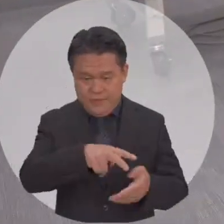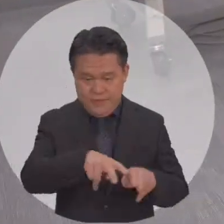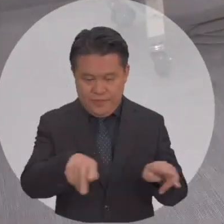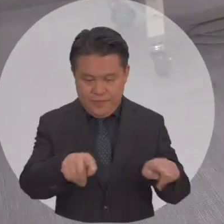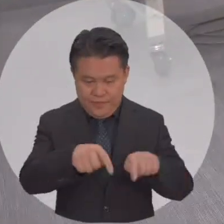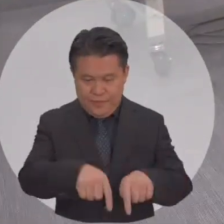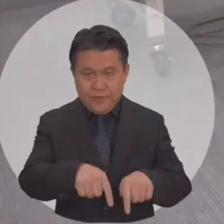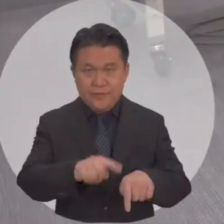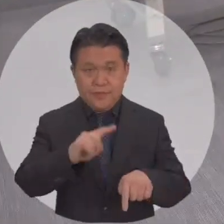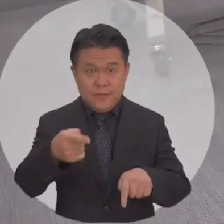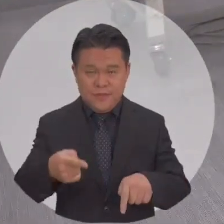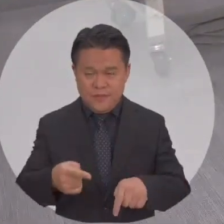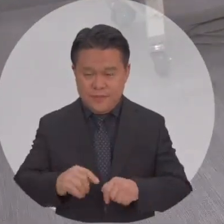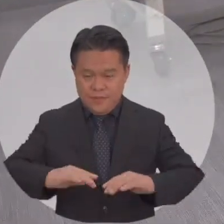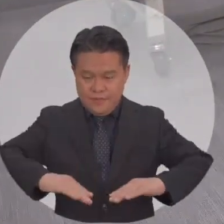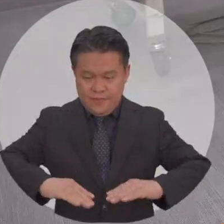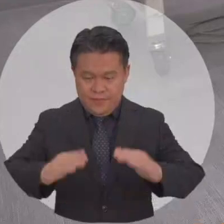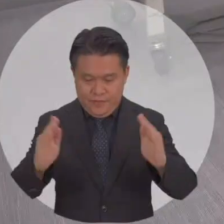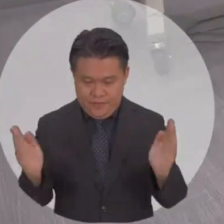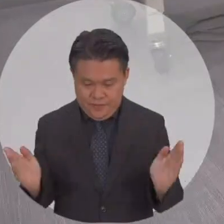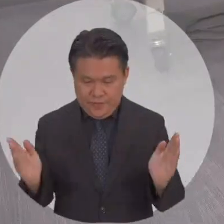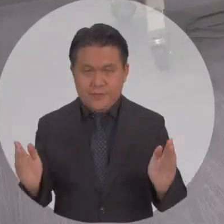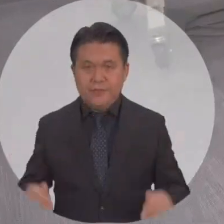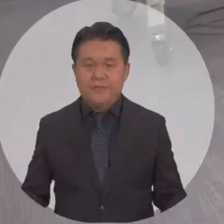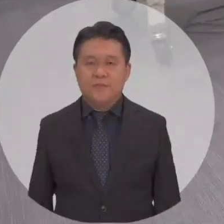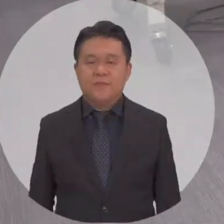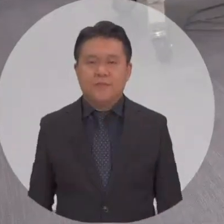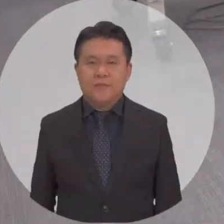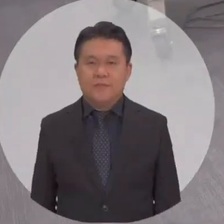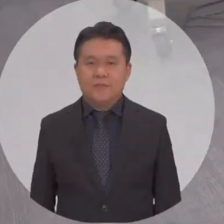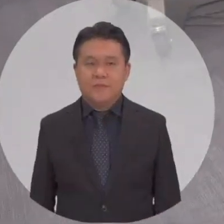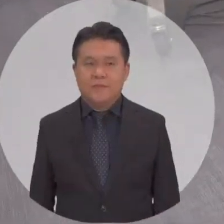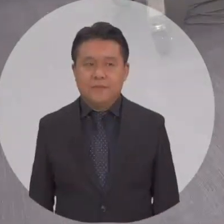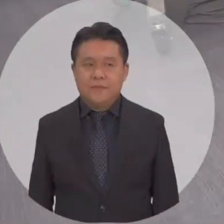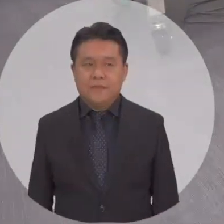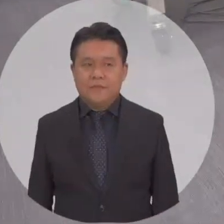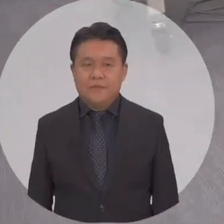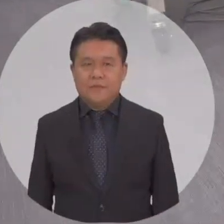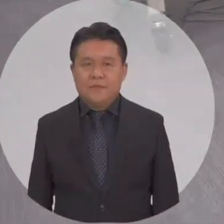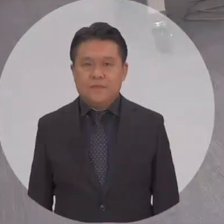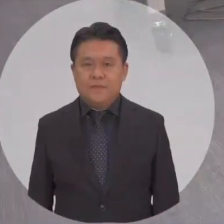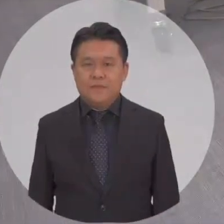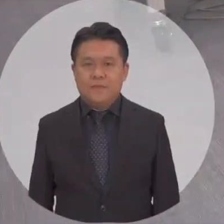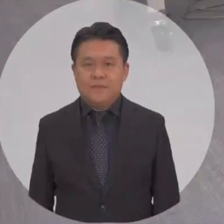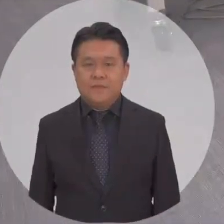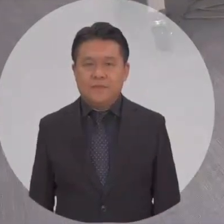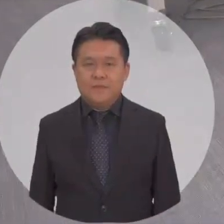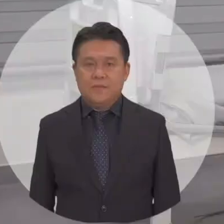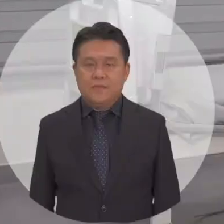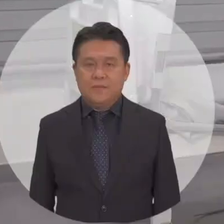대상자의 발을 바닥에 내려놓고 휠체어 발 받침대를 올려놓습니다.